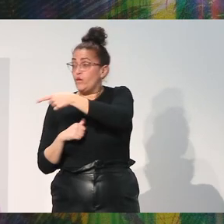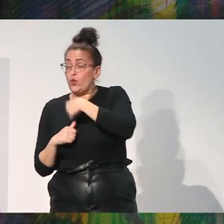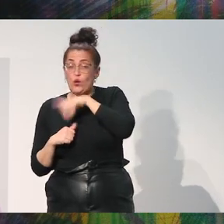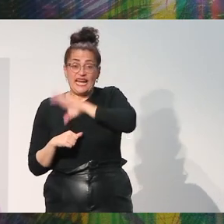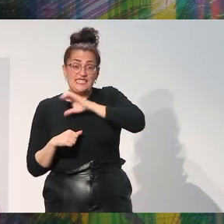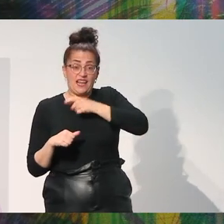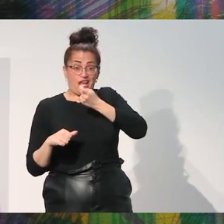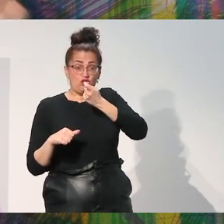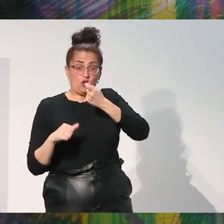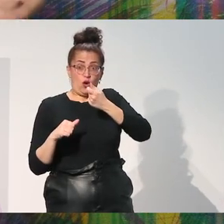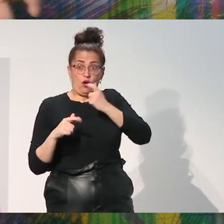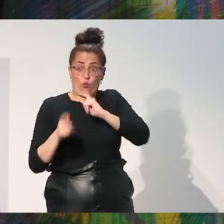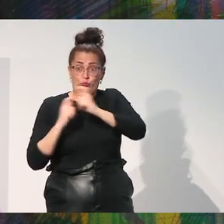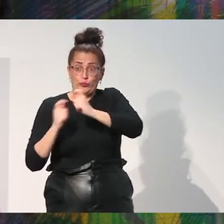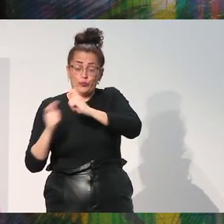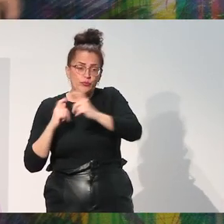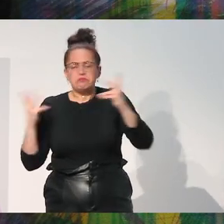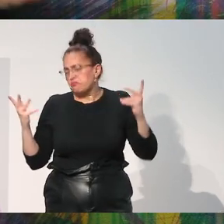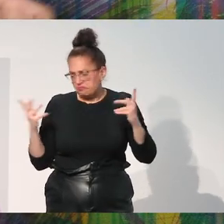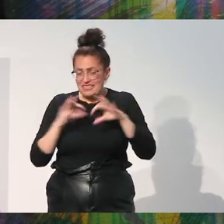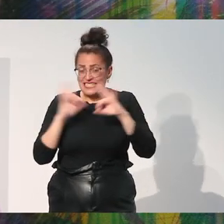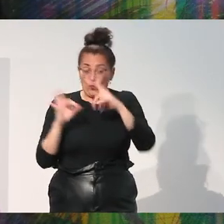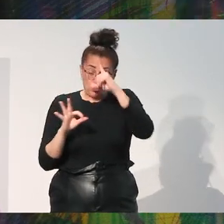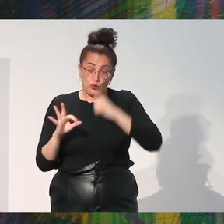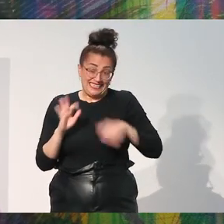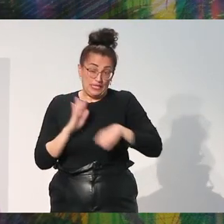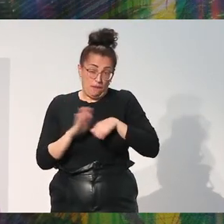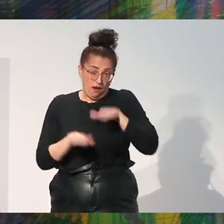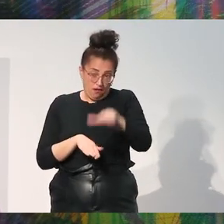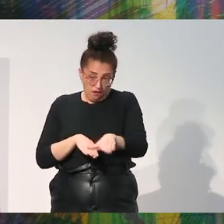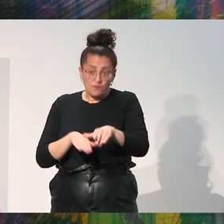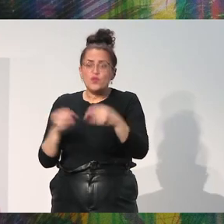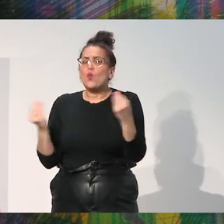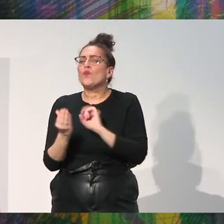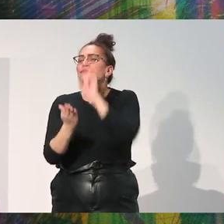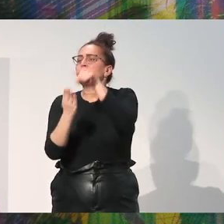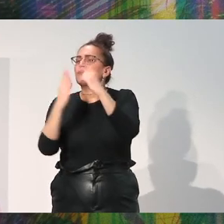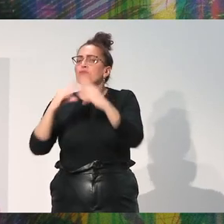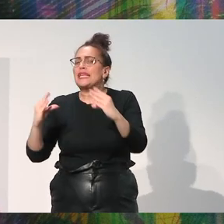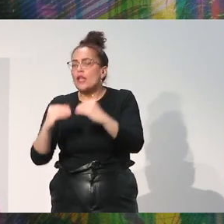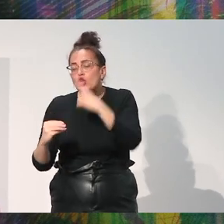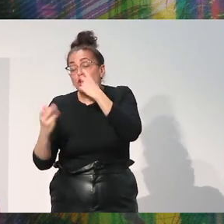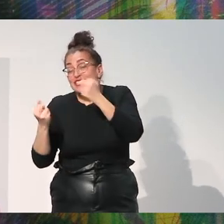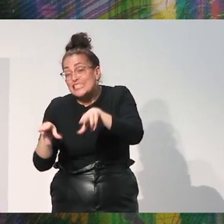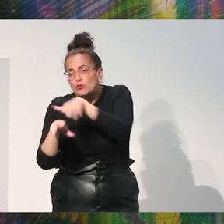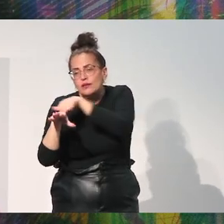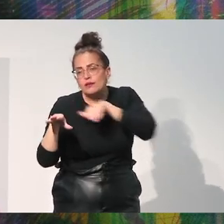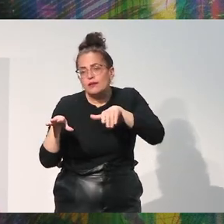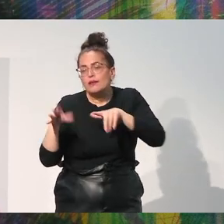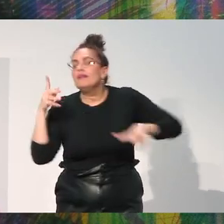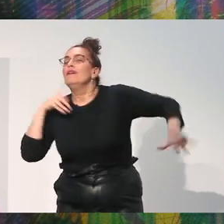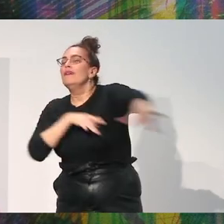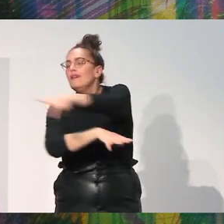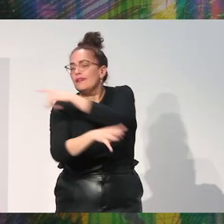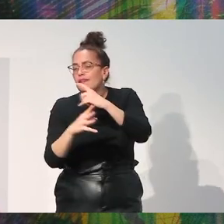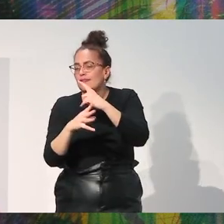donc c'est vraiment l'histoire d'un suicide que je vais raconter mais effectivement qui se passe au Liban et qui racontera probablement quelque chose et de la guerre et du Liban de cette époque-là.